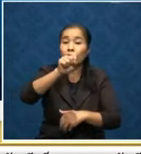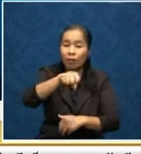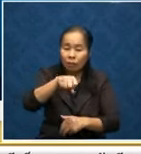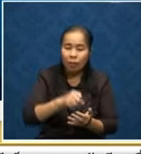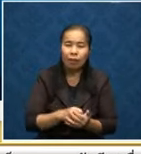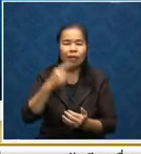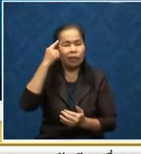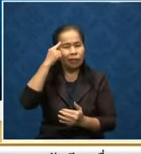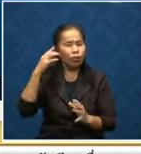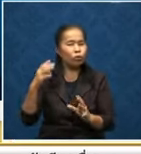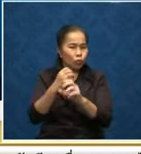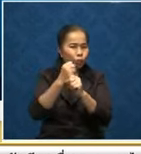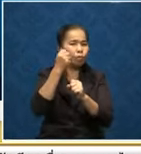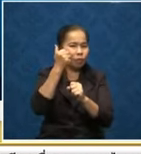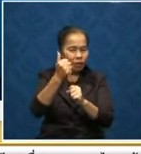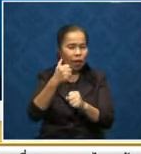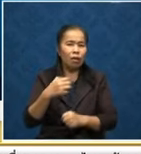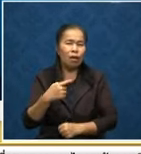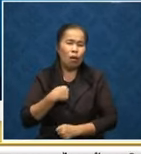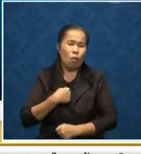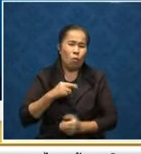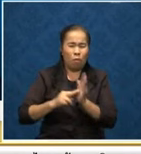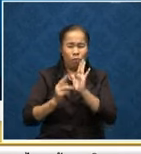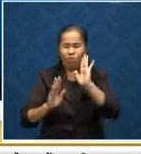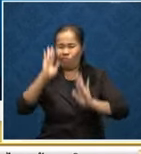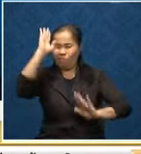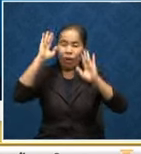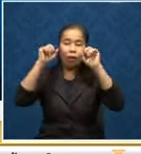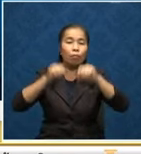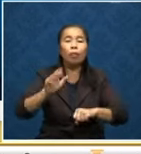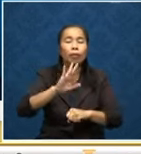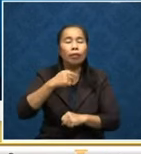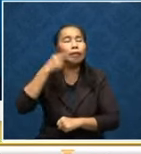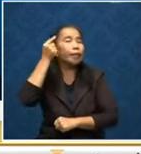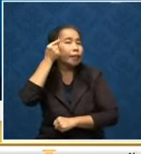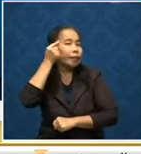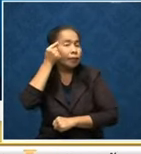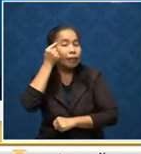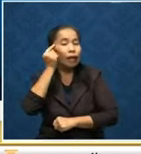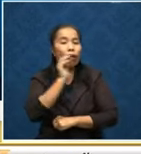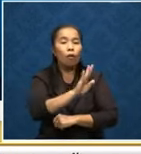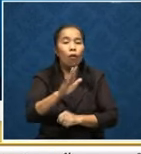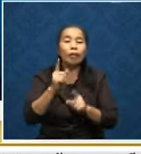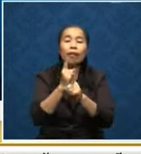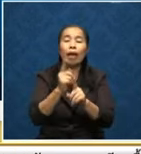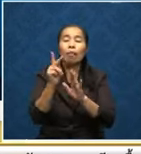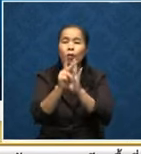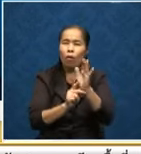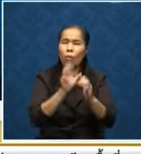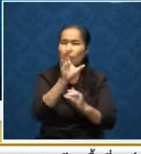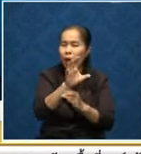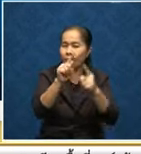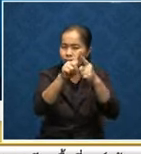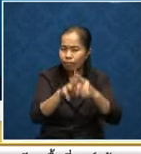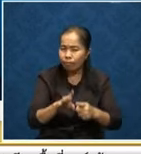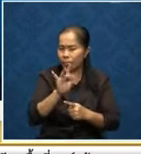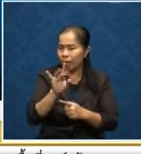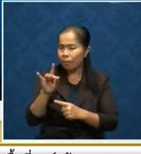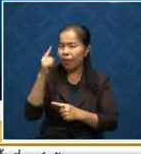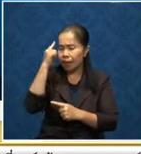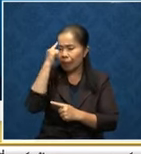ราน่าจะได้ข้อสรุปกันโดยไม่ต้องการไม่ต้องใช้การลงมตินะครับก็อาจจะใช้วิธีการที่ใช้ตามข้อบังคับข้อที่88ไปได้เลยนะครับท่านประธ